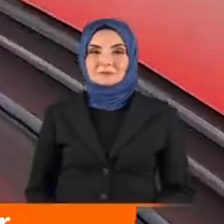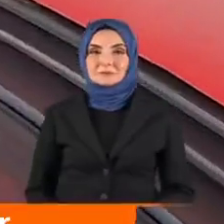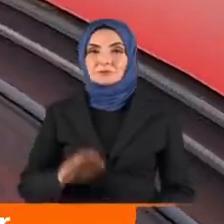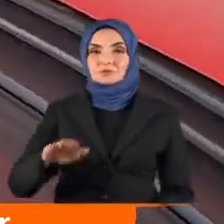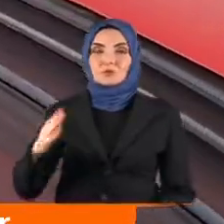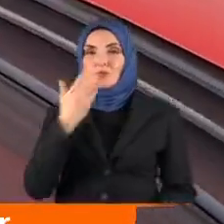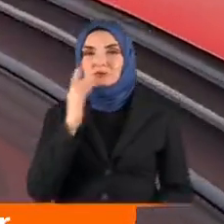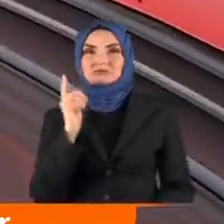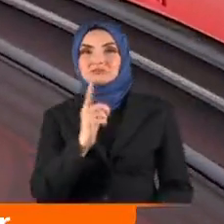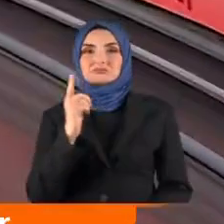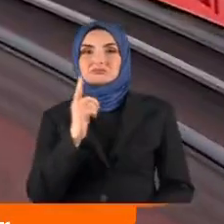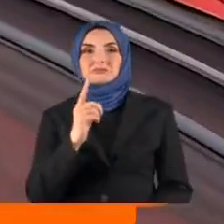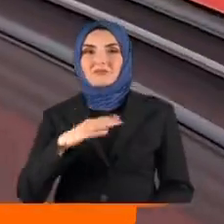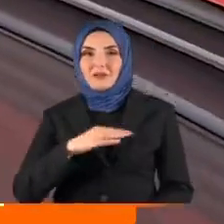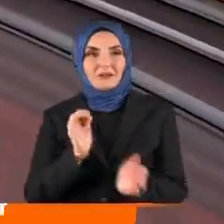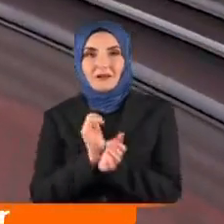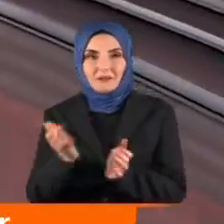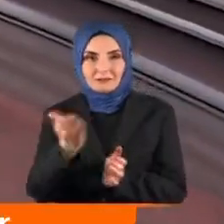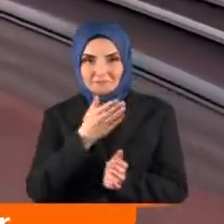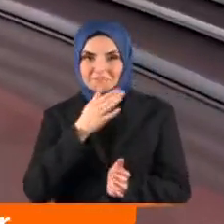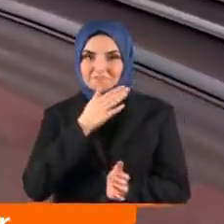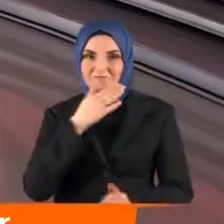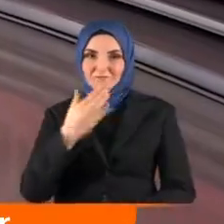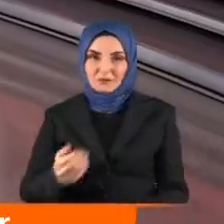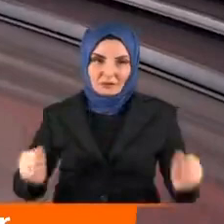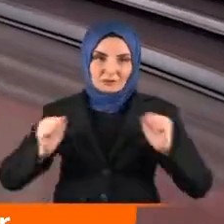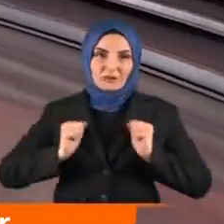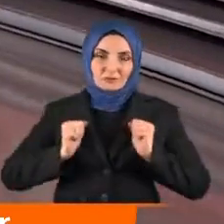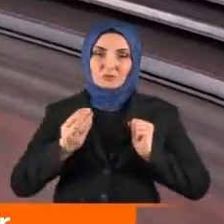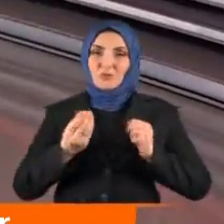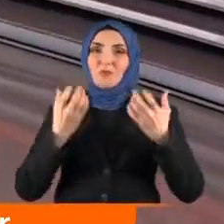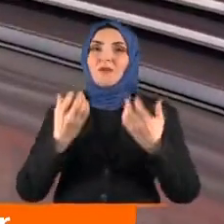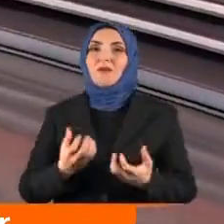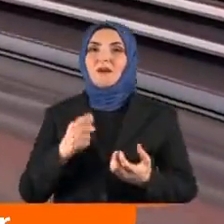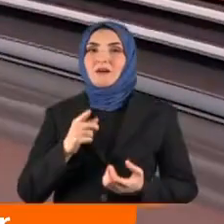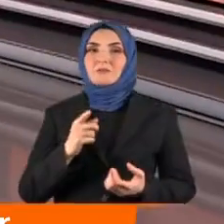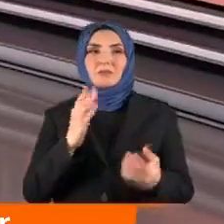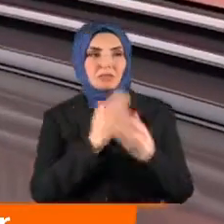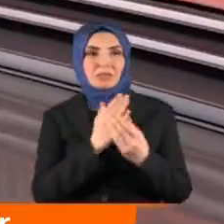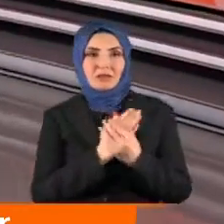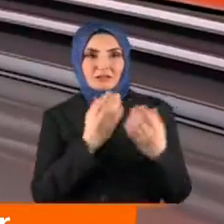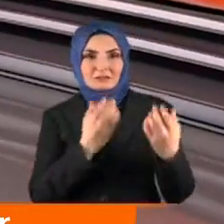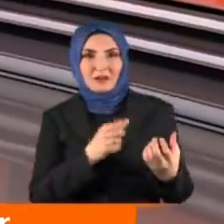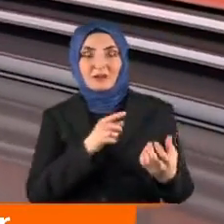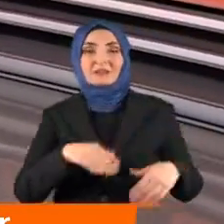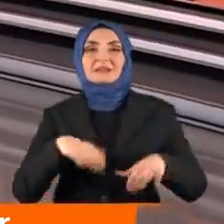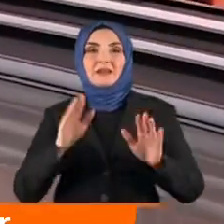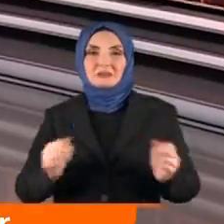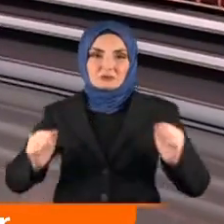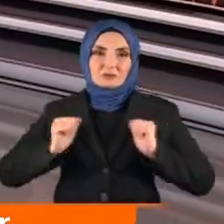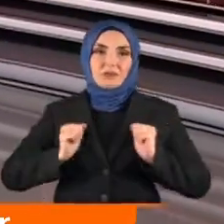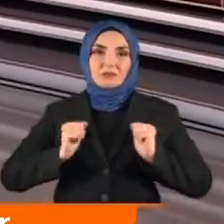Çocuğu okula giden aileler bilir, taşıdıkları yük çok ağır. Ders yükü değil ama kastettiğimiz tabii öğrencilerin sırtlarında taşıdığı